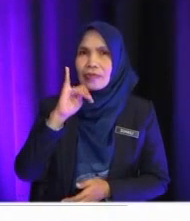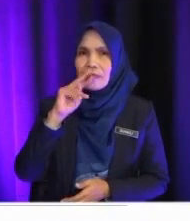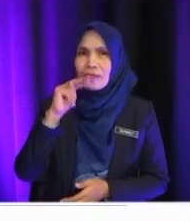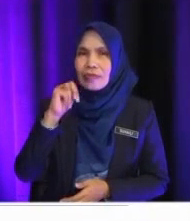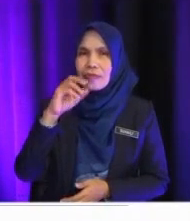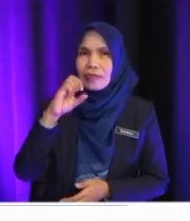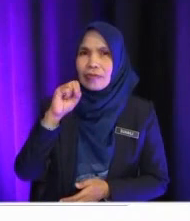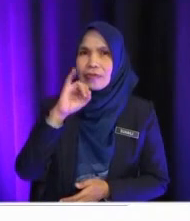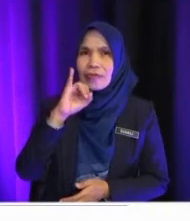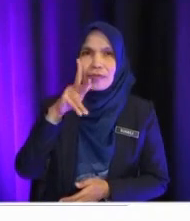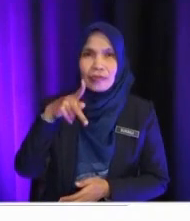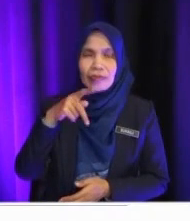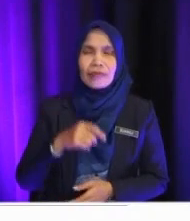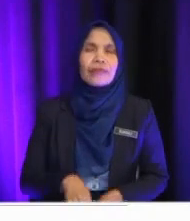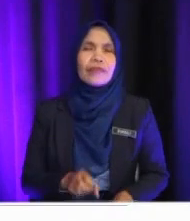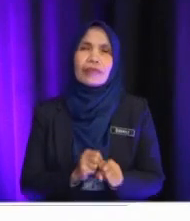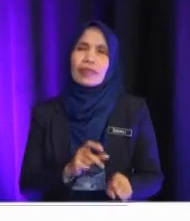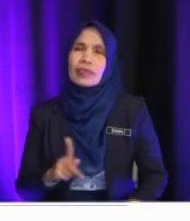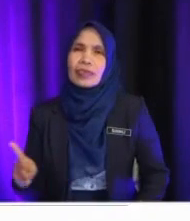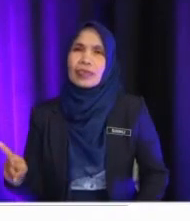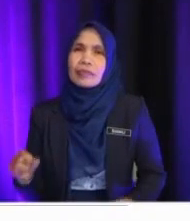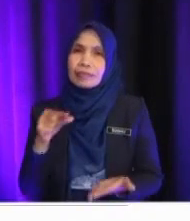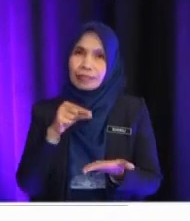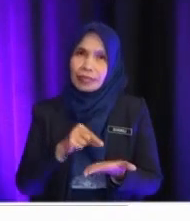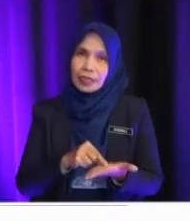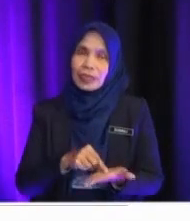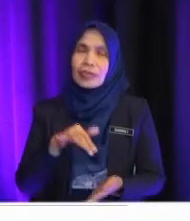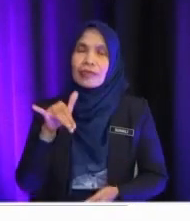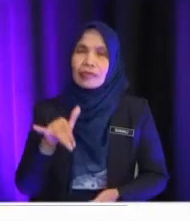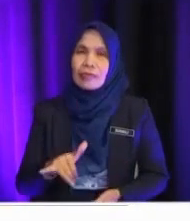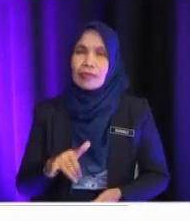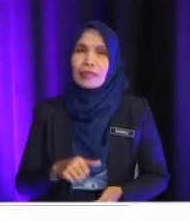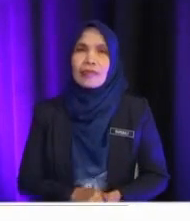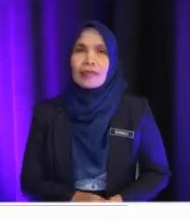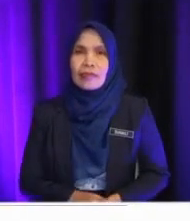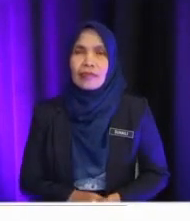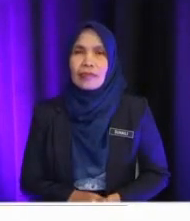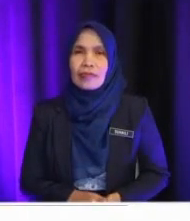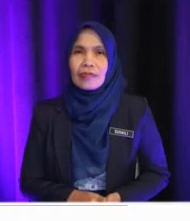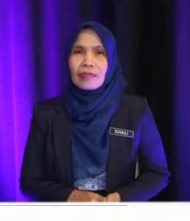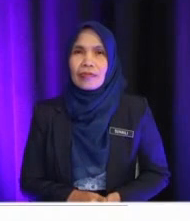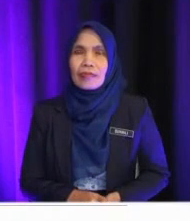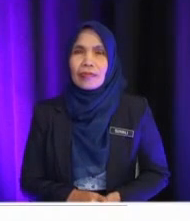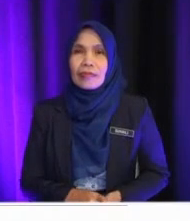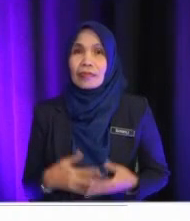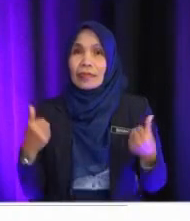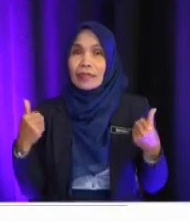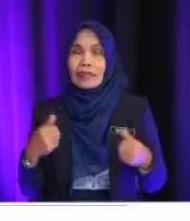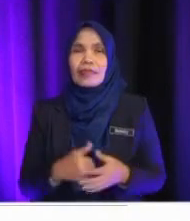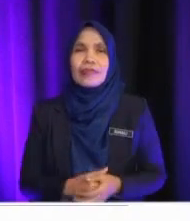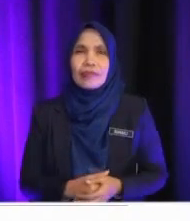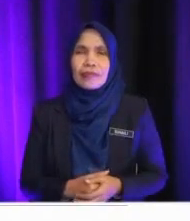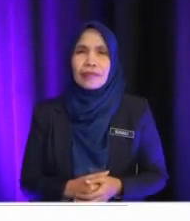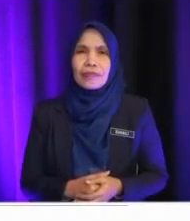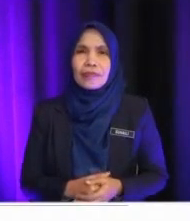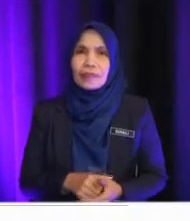pertama adalah kita sediakan ayam yang segar, iaitu ayam ni terdiri daripada bahan segar yang kaya dengan sumber protein.